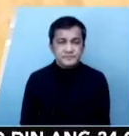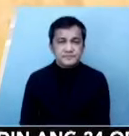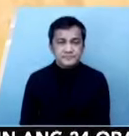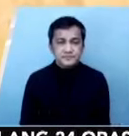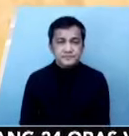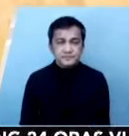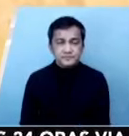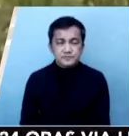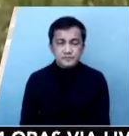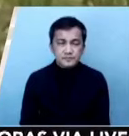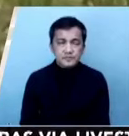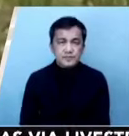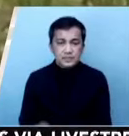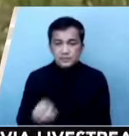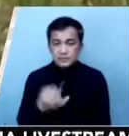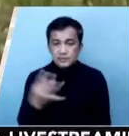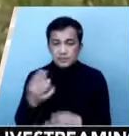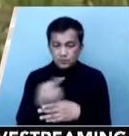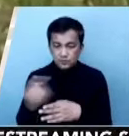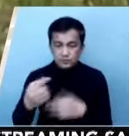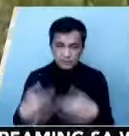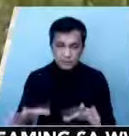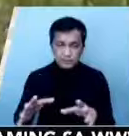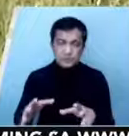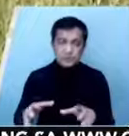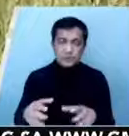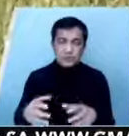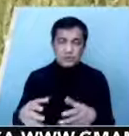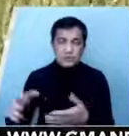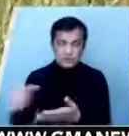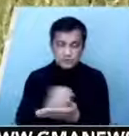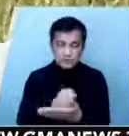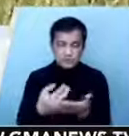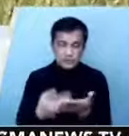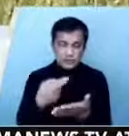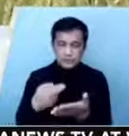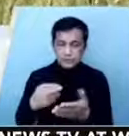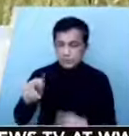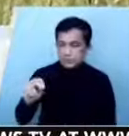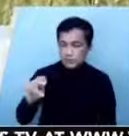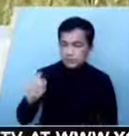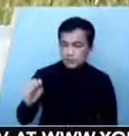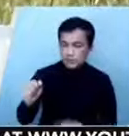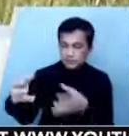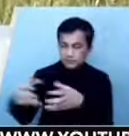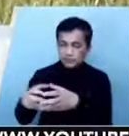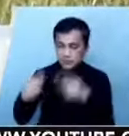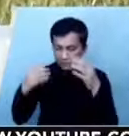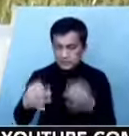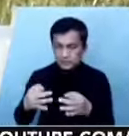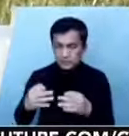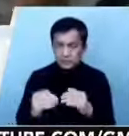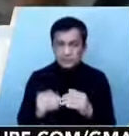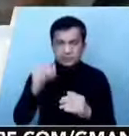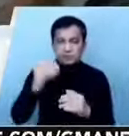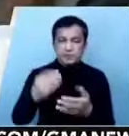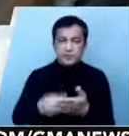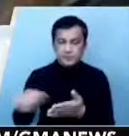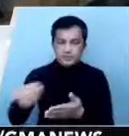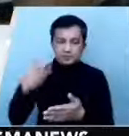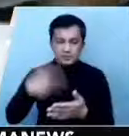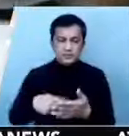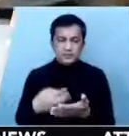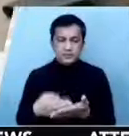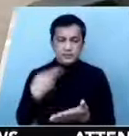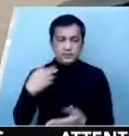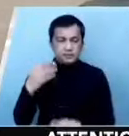Ilang linggo bago matapos ang anihan ng bigas, nagdesisyon ng NFA Council na itaas ang buying price ng palay. Mula sa dating 16